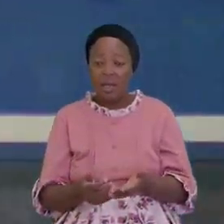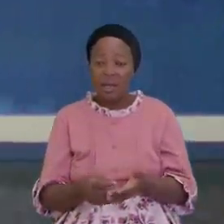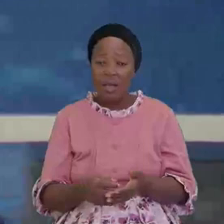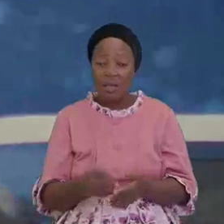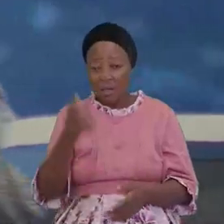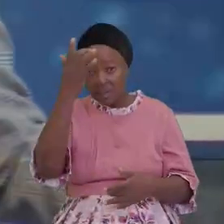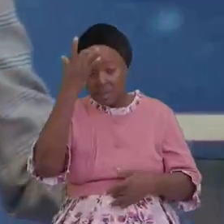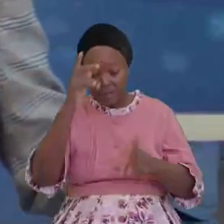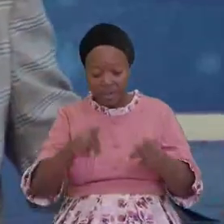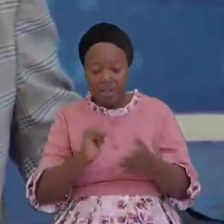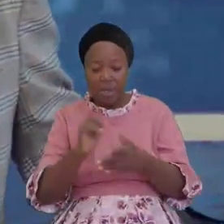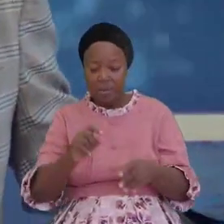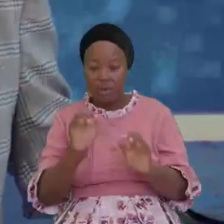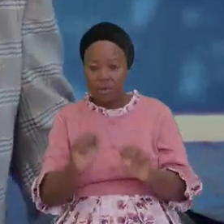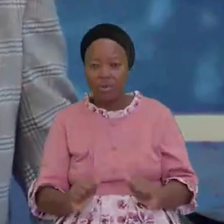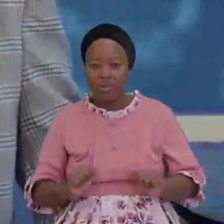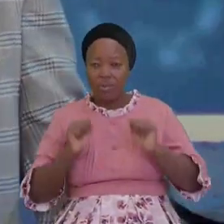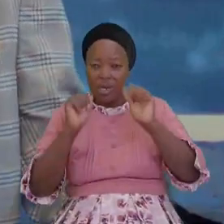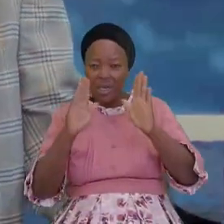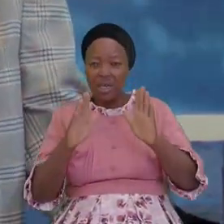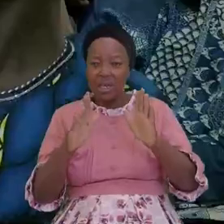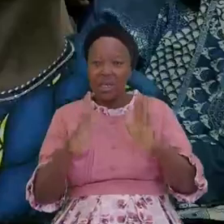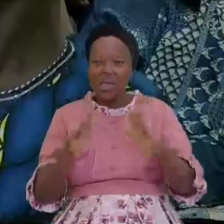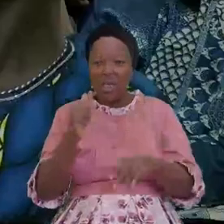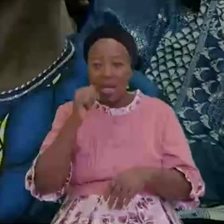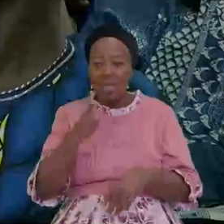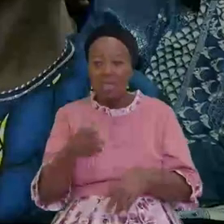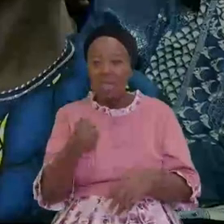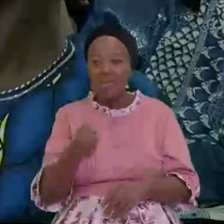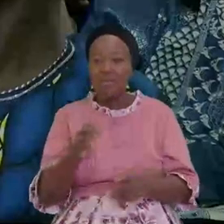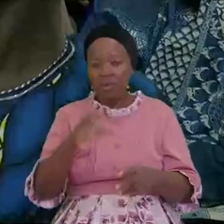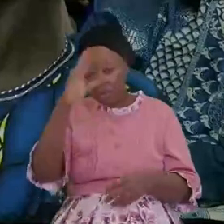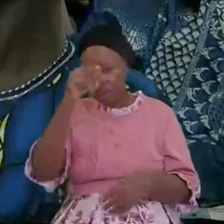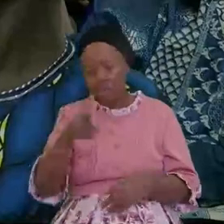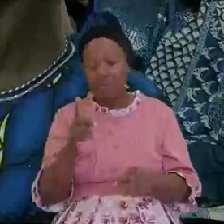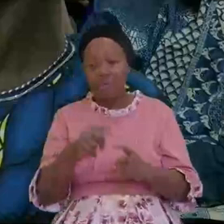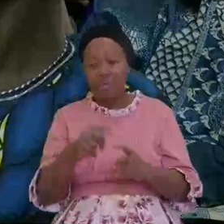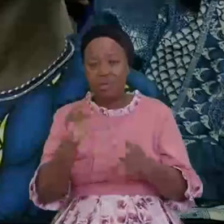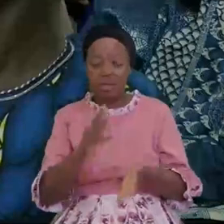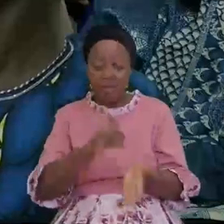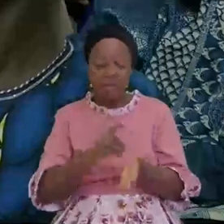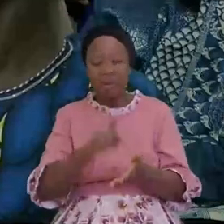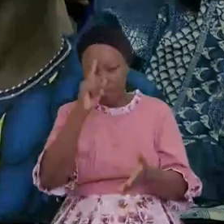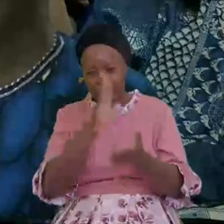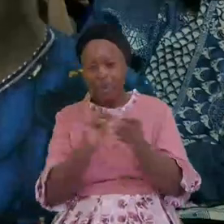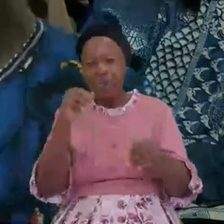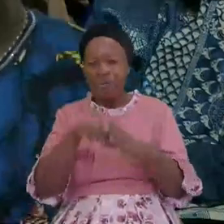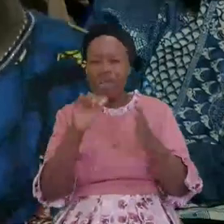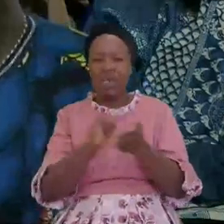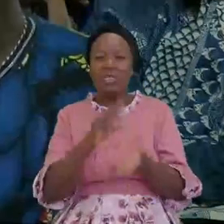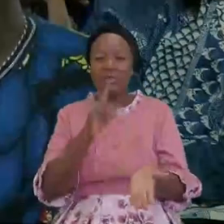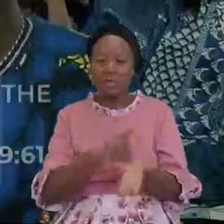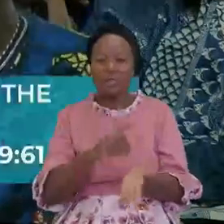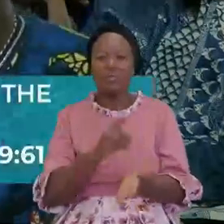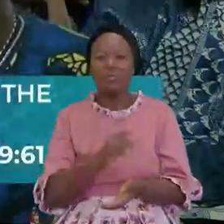Ce patient qui s'abandonne totalement au docteur, crois en ce docteur.